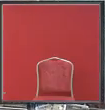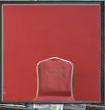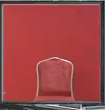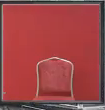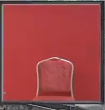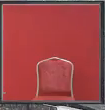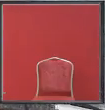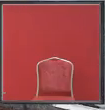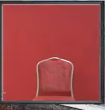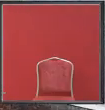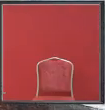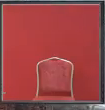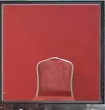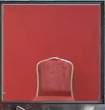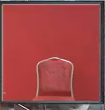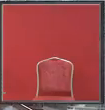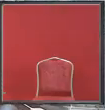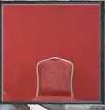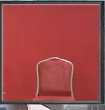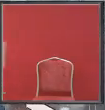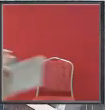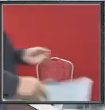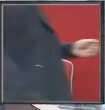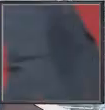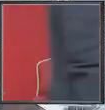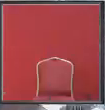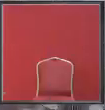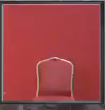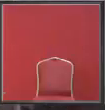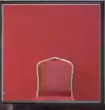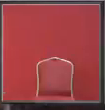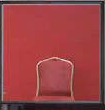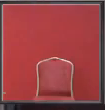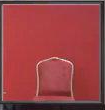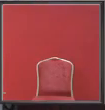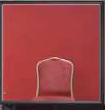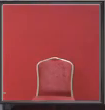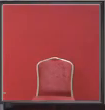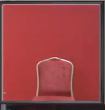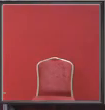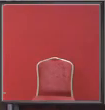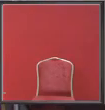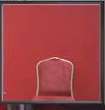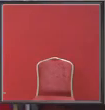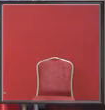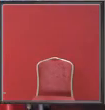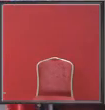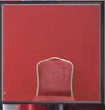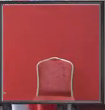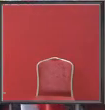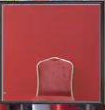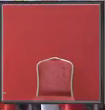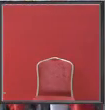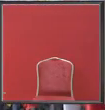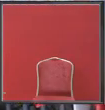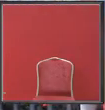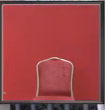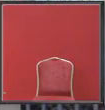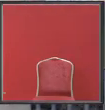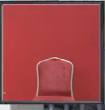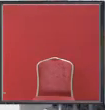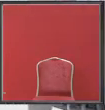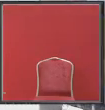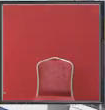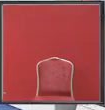jadinya seterusnya yang rumahpontianak Menteri Malaysia setelah Nampil tamat Saya harap menteri